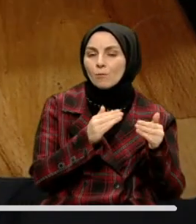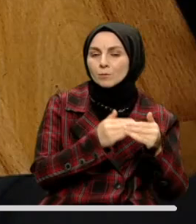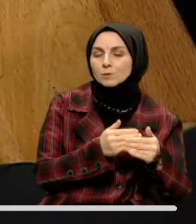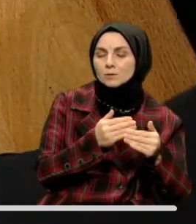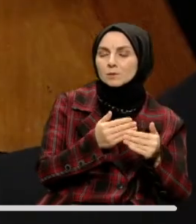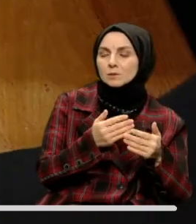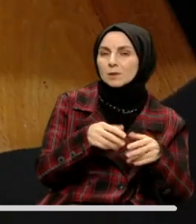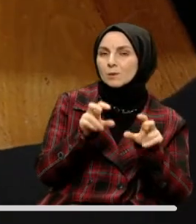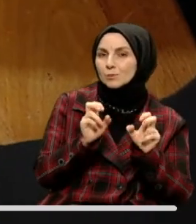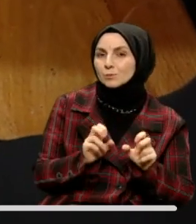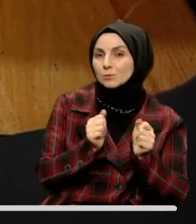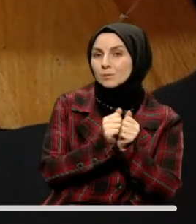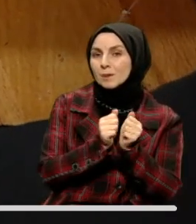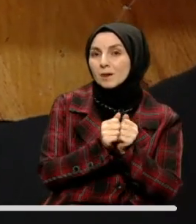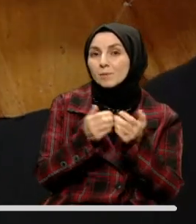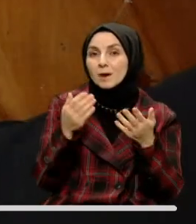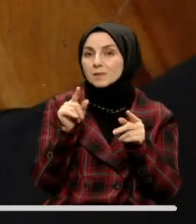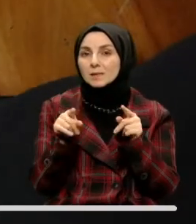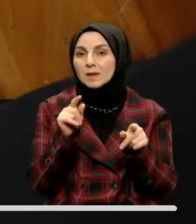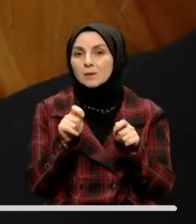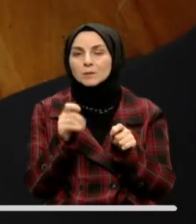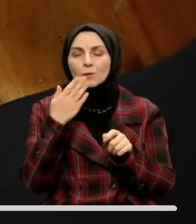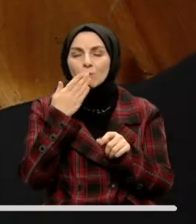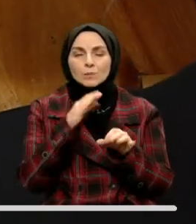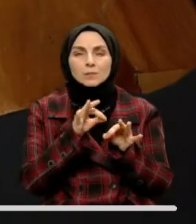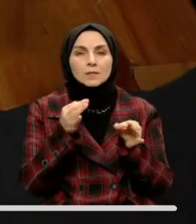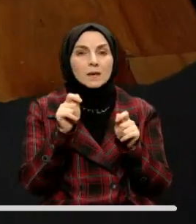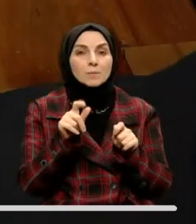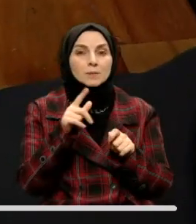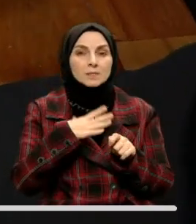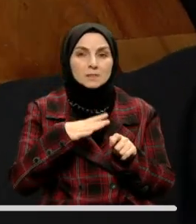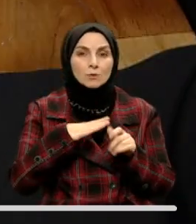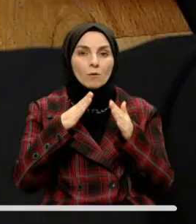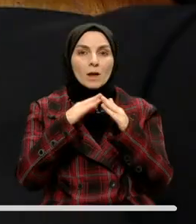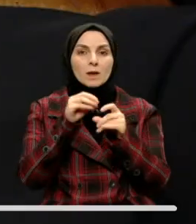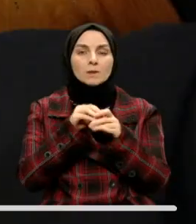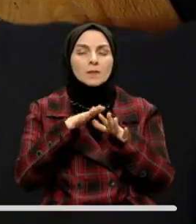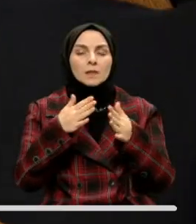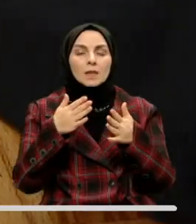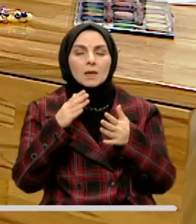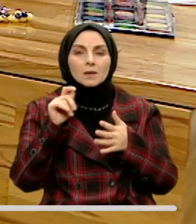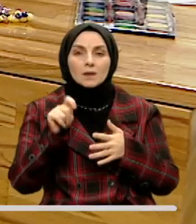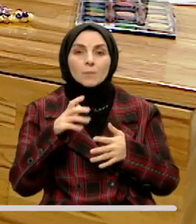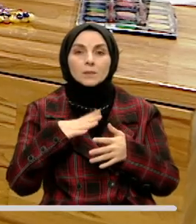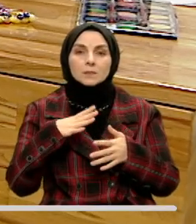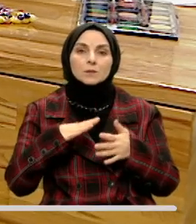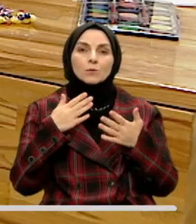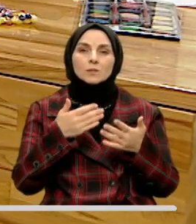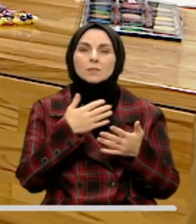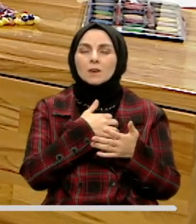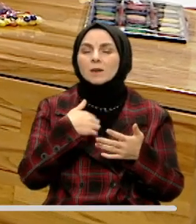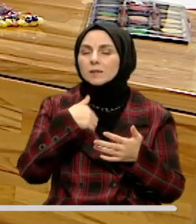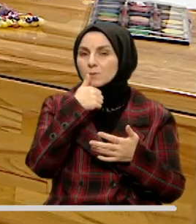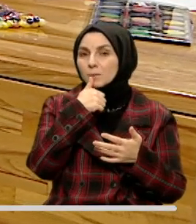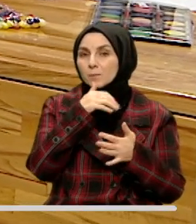rolde her şeyi, hangi rolde olmak istiyor. Ev içinde öyle. Yani okulda oynadıkları oyunlarda baba rolleri, anne